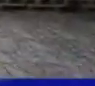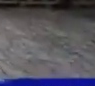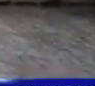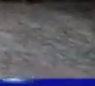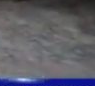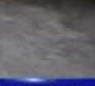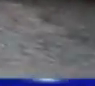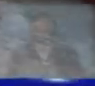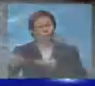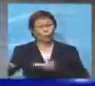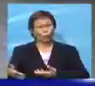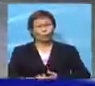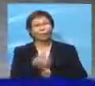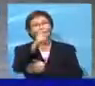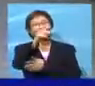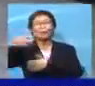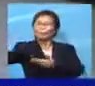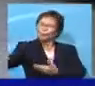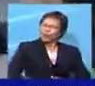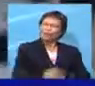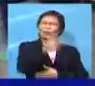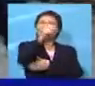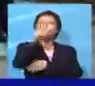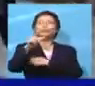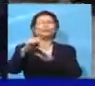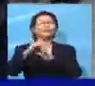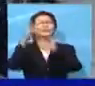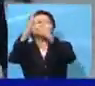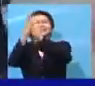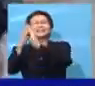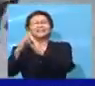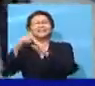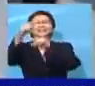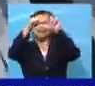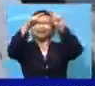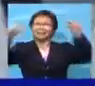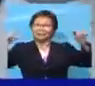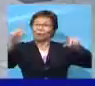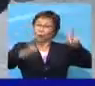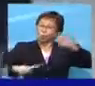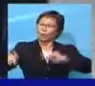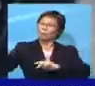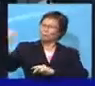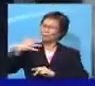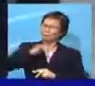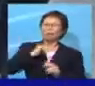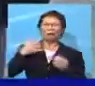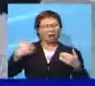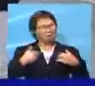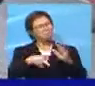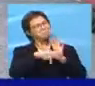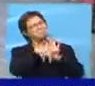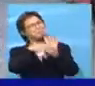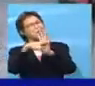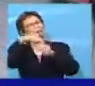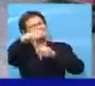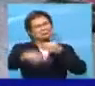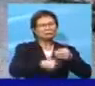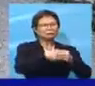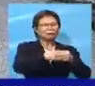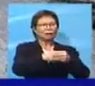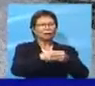Welcome to Kuala Lumpur City Gallery. Dekat sini ada orang ada cakap kat saya ada pameran tentang